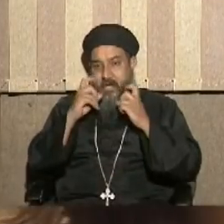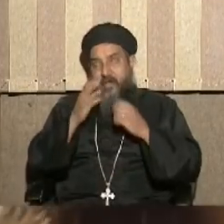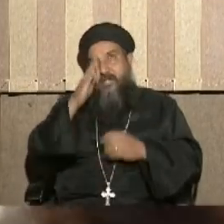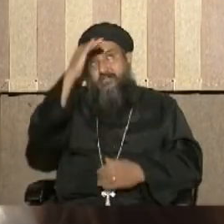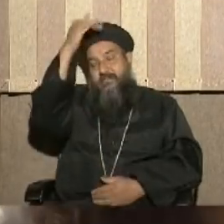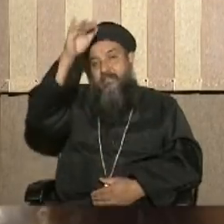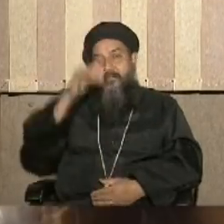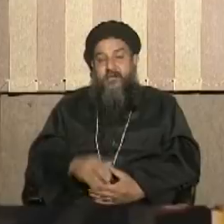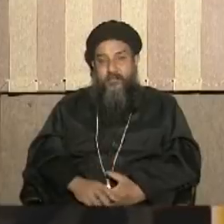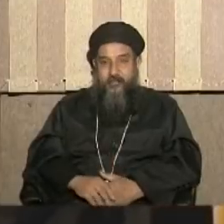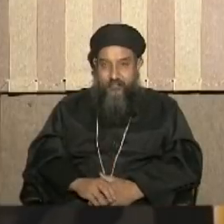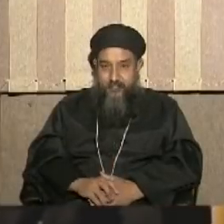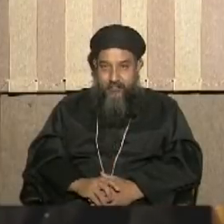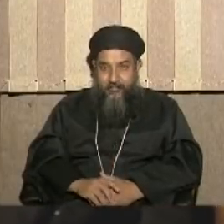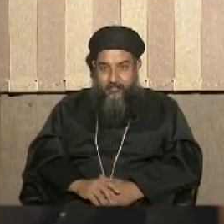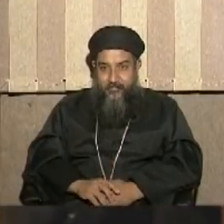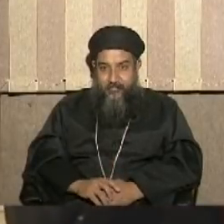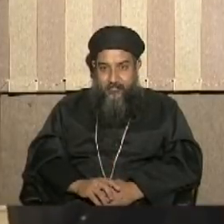راح السما.